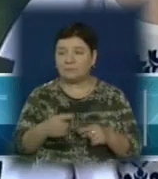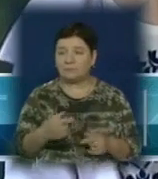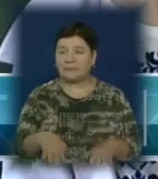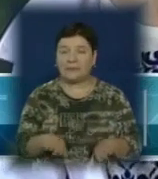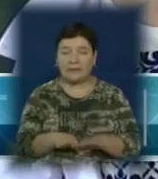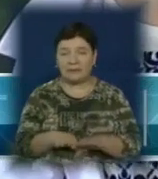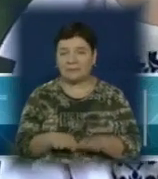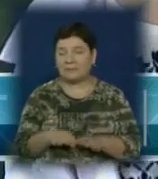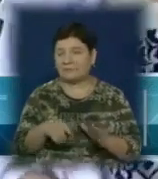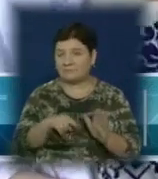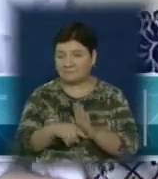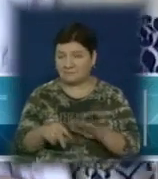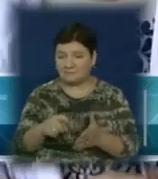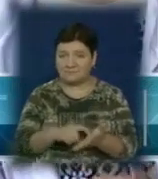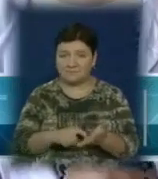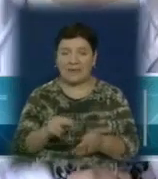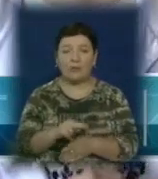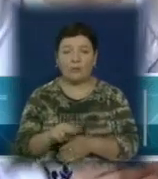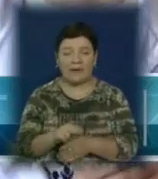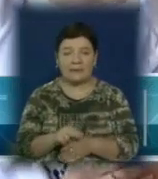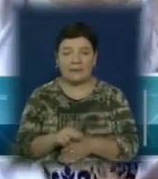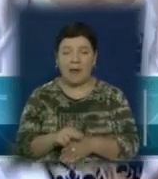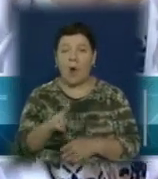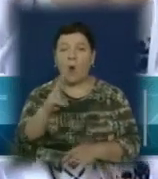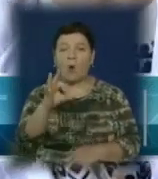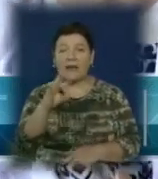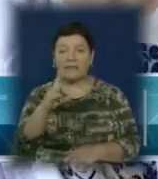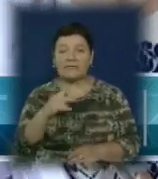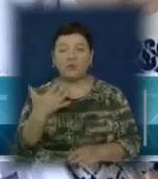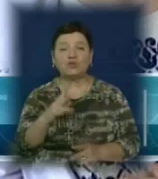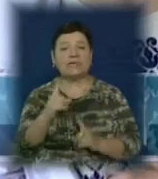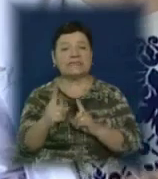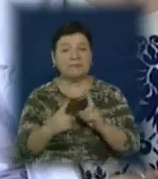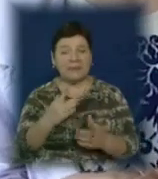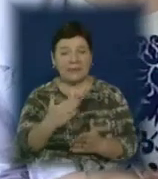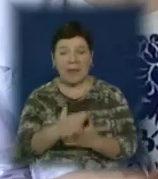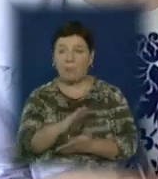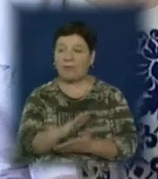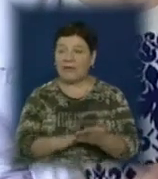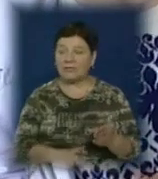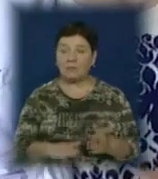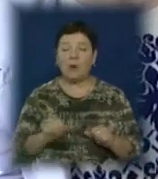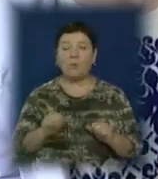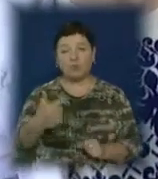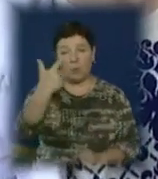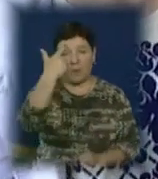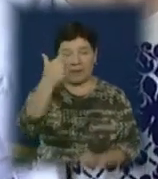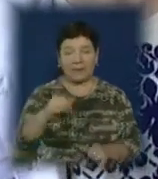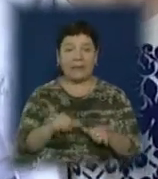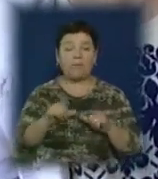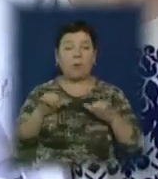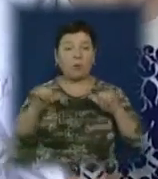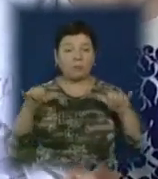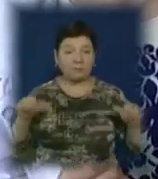якихось радикальніших засобів. Корекції воно вже потребує, тому що зміни вже відбулися, але в подальшому можна тільки попередити прогресування